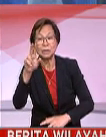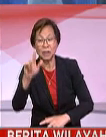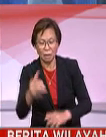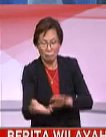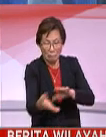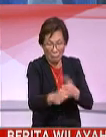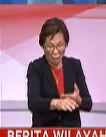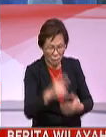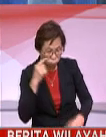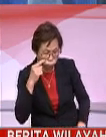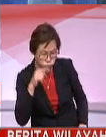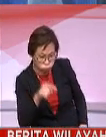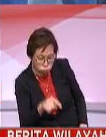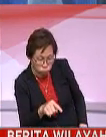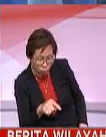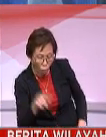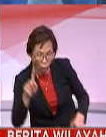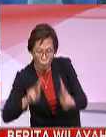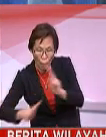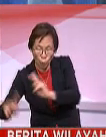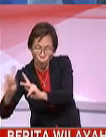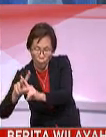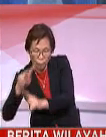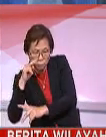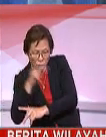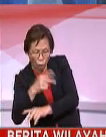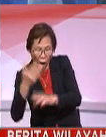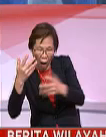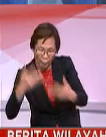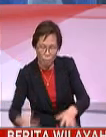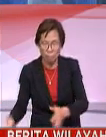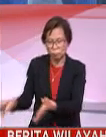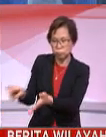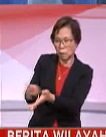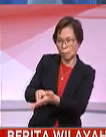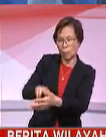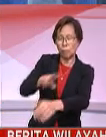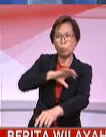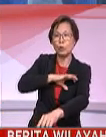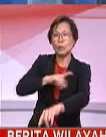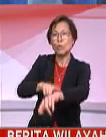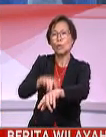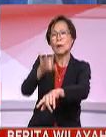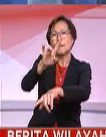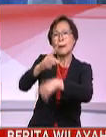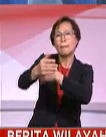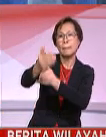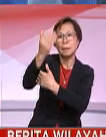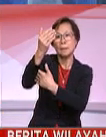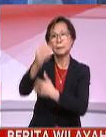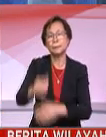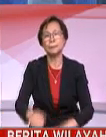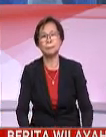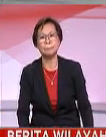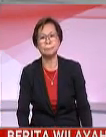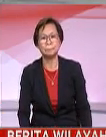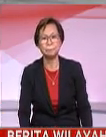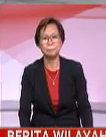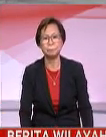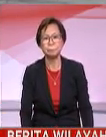mayat berkenaan ditemukan penduduk kampung sebelum membuat laporan pukul 8 pagi.